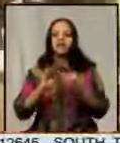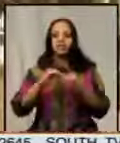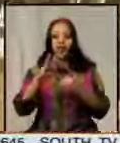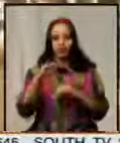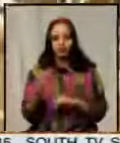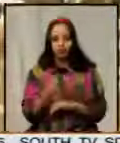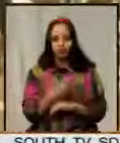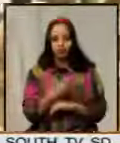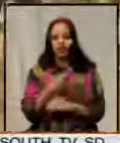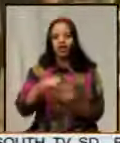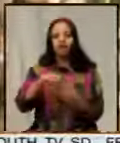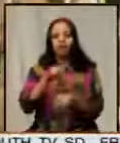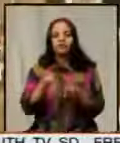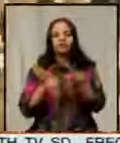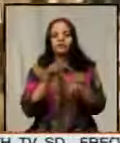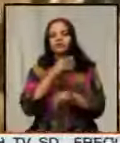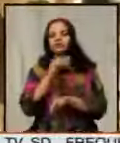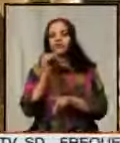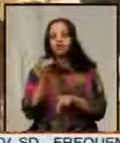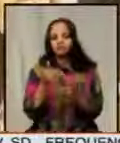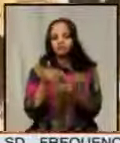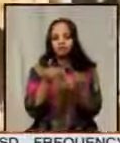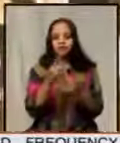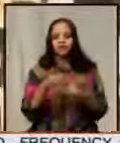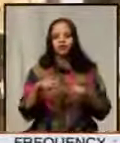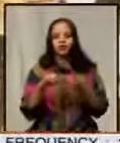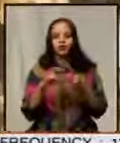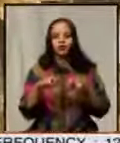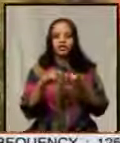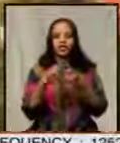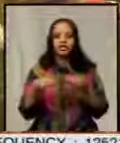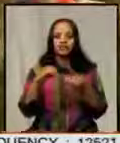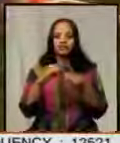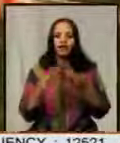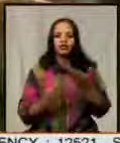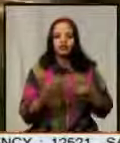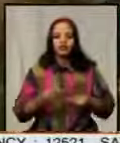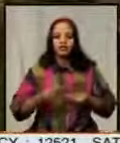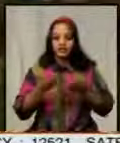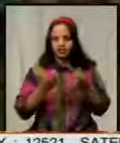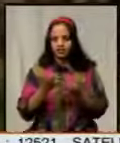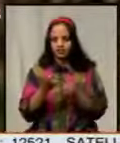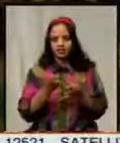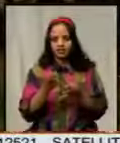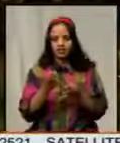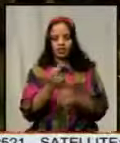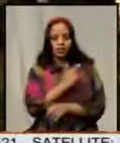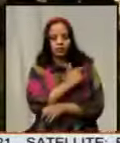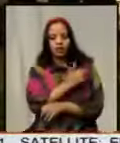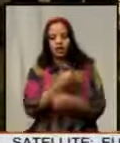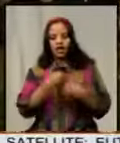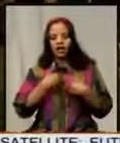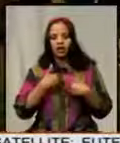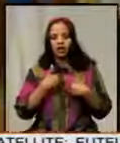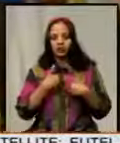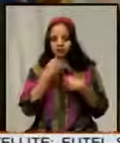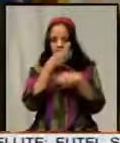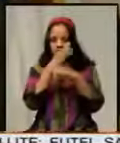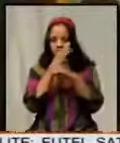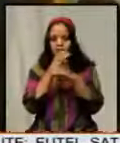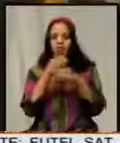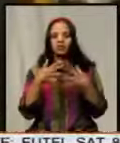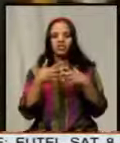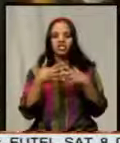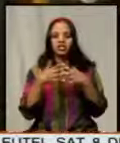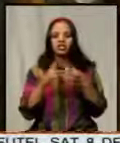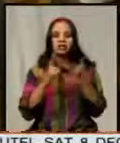ለሚሆኑ የአካባቢው ህብረተሰብና ለአጎራባች ዞን ወረዳዎች ጭምር አገልግሎት እንደሚሰጥ ተገልጿል። በሆስፒታሉ ያለው የኤክስሬ ማሽን ዘመናዊ